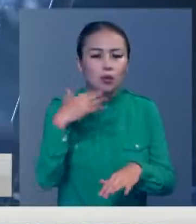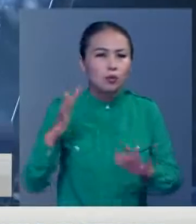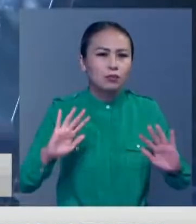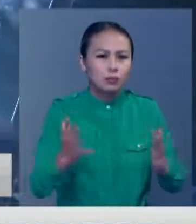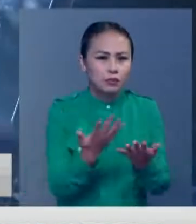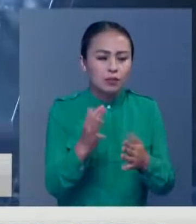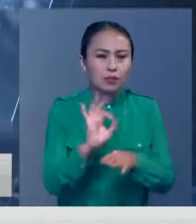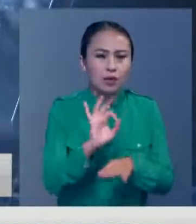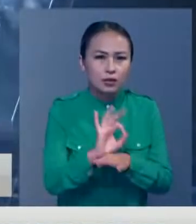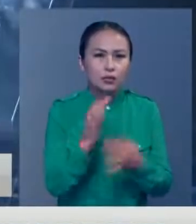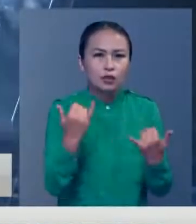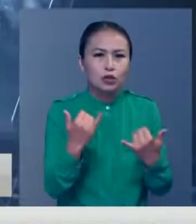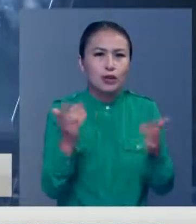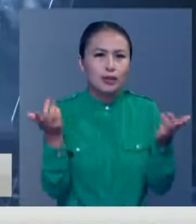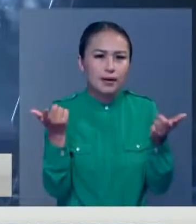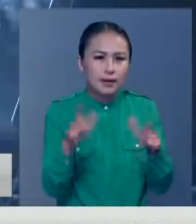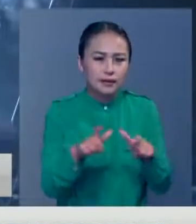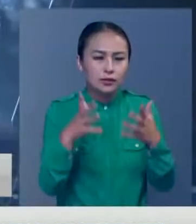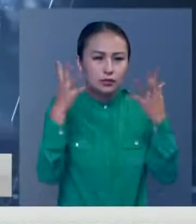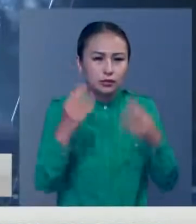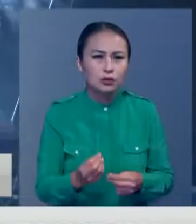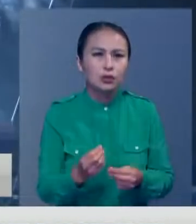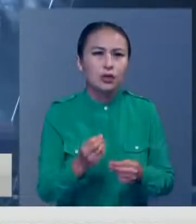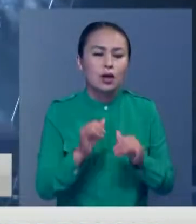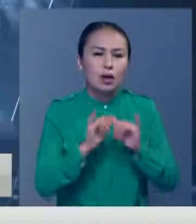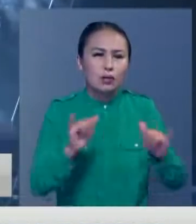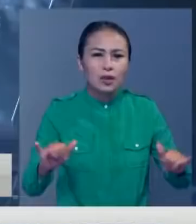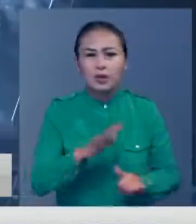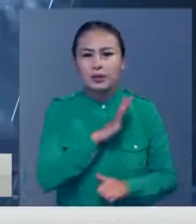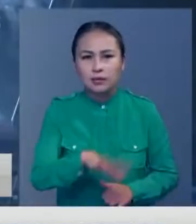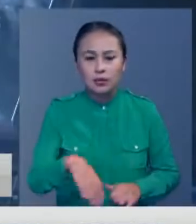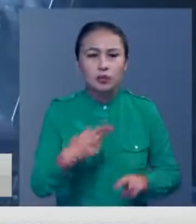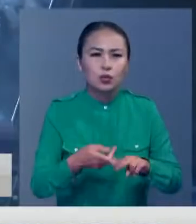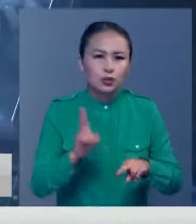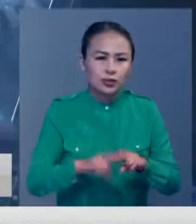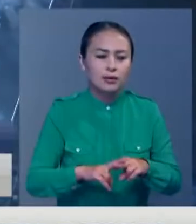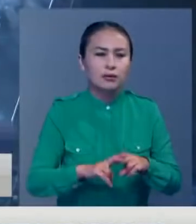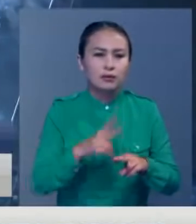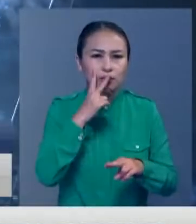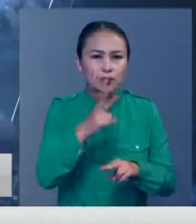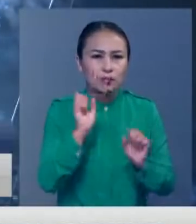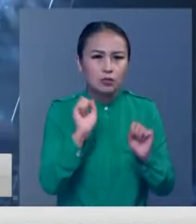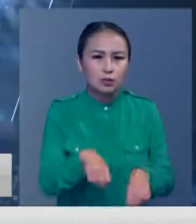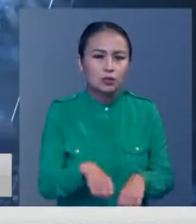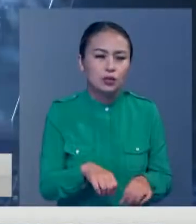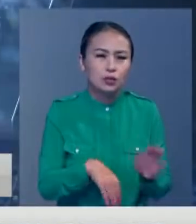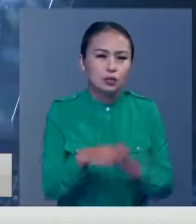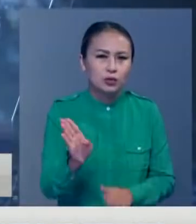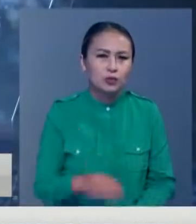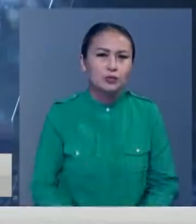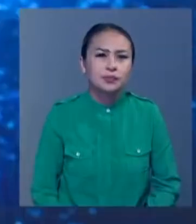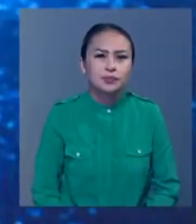Бүгінгі күні карантин осы вирусты таратпаудың бірден бір дәлелденген жолы болып отыр.